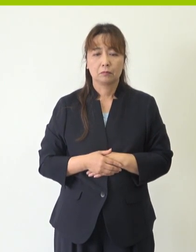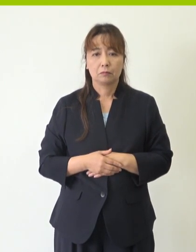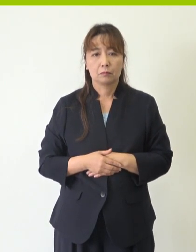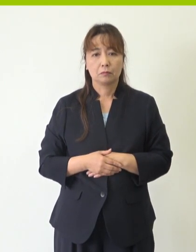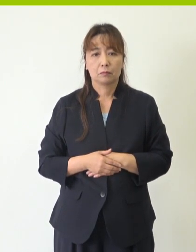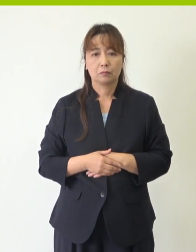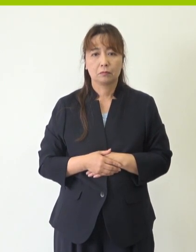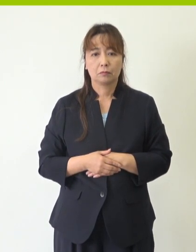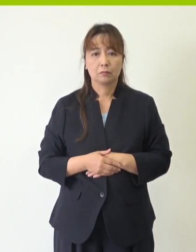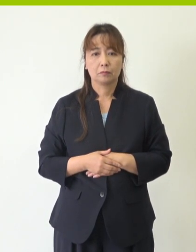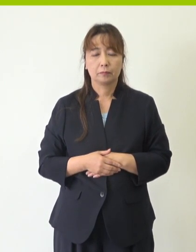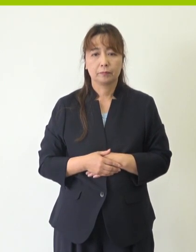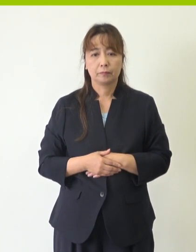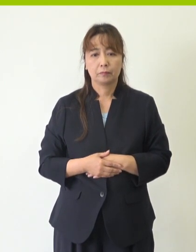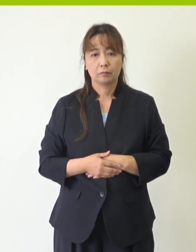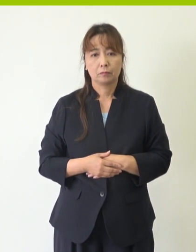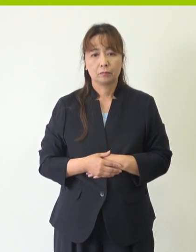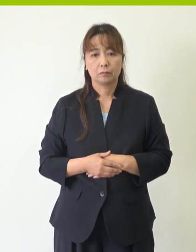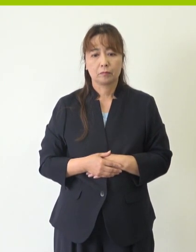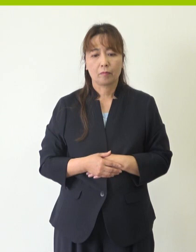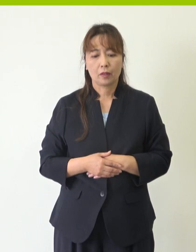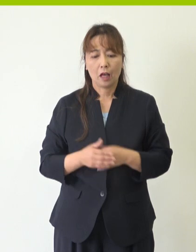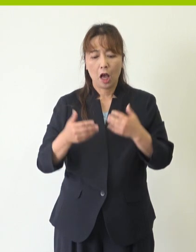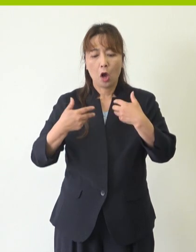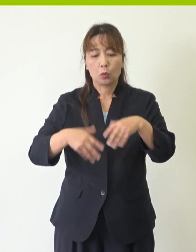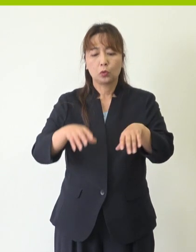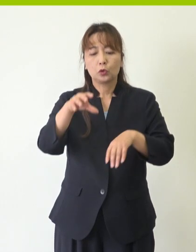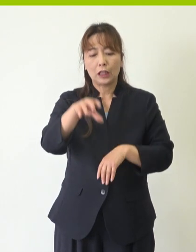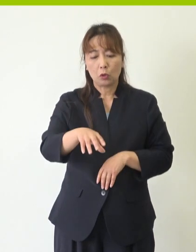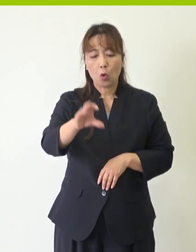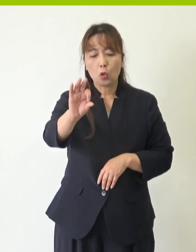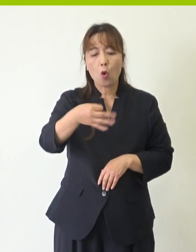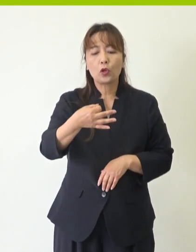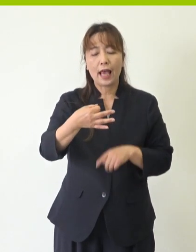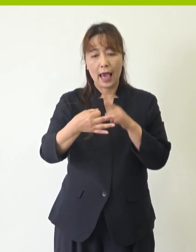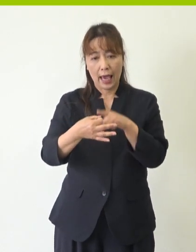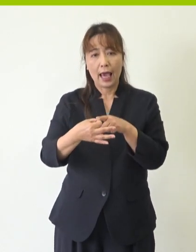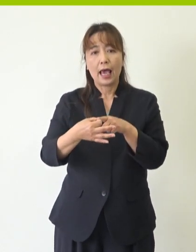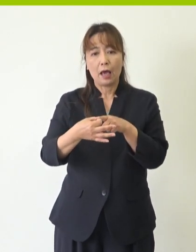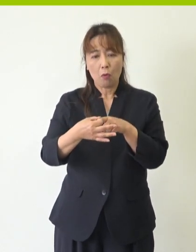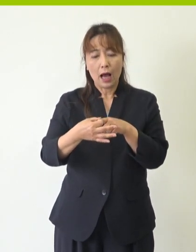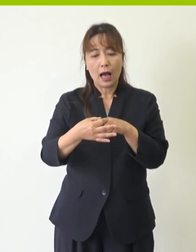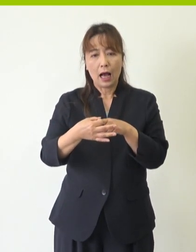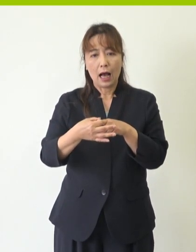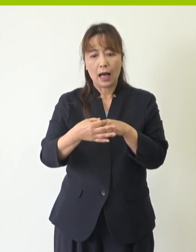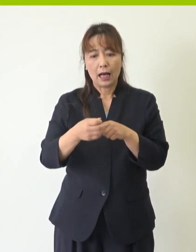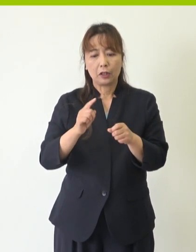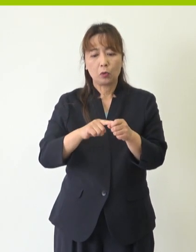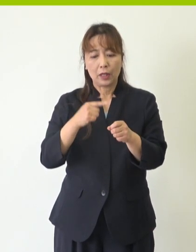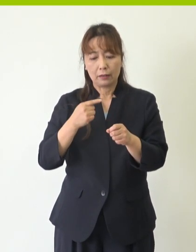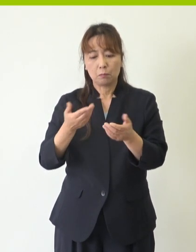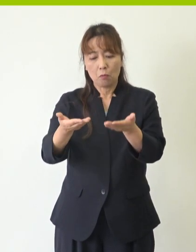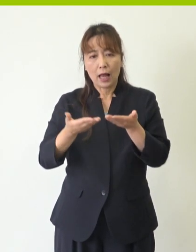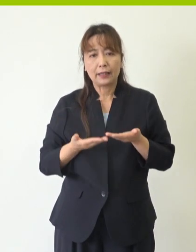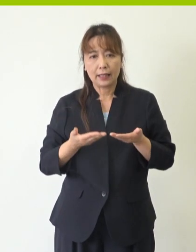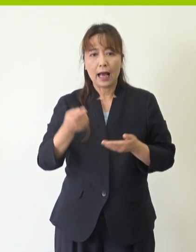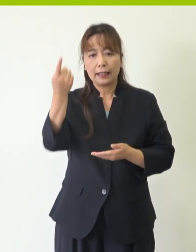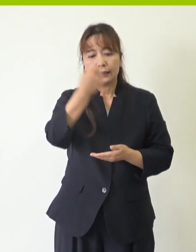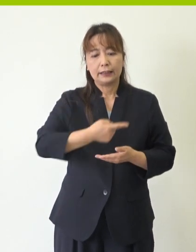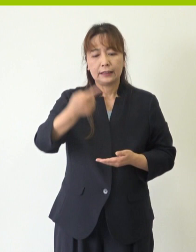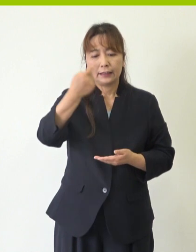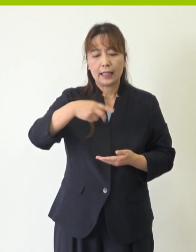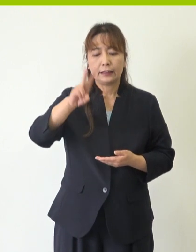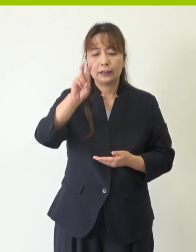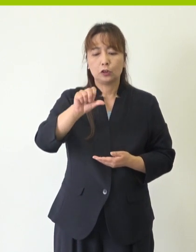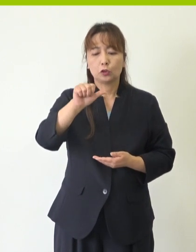はいまあそういったことでございましてあのふるさと納税についてはあのー昨年いただいた一斉に15万円まず全て使えて行って